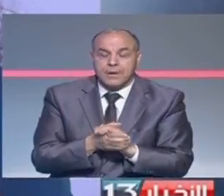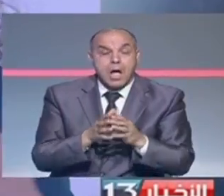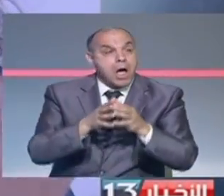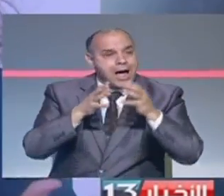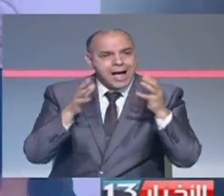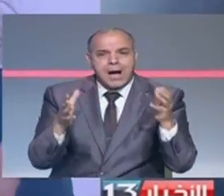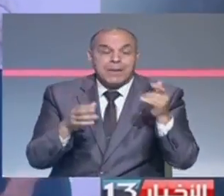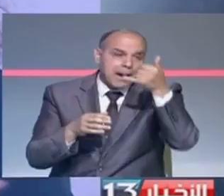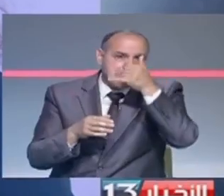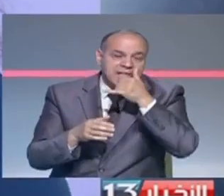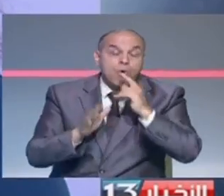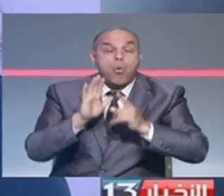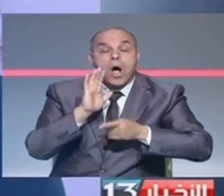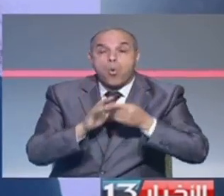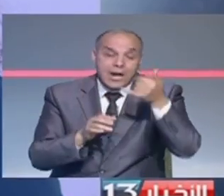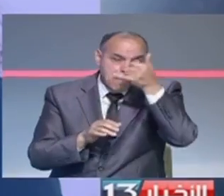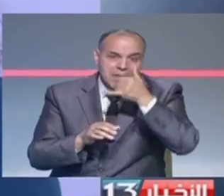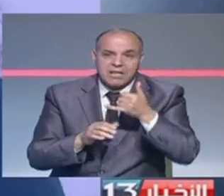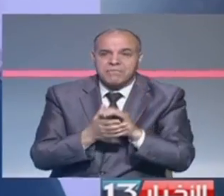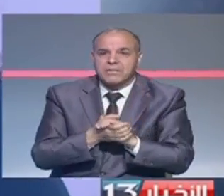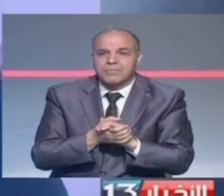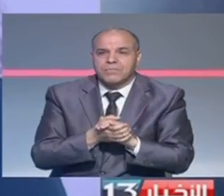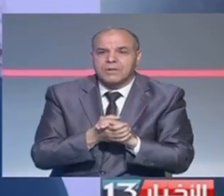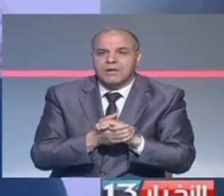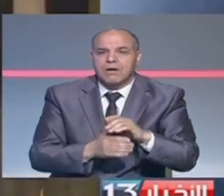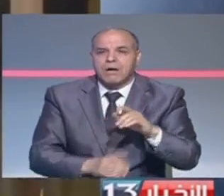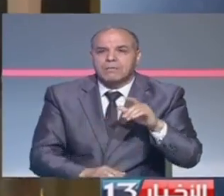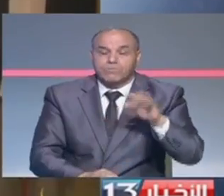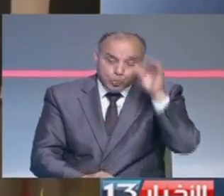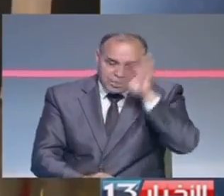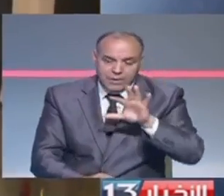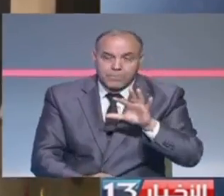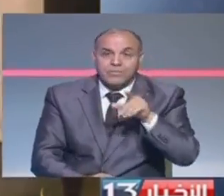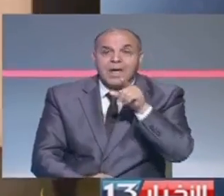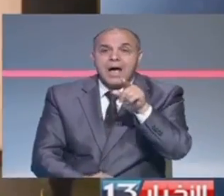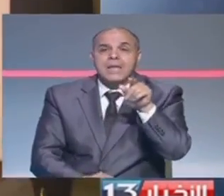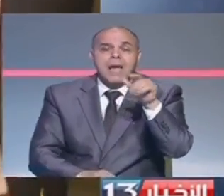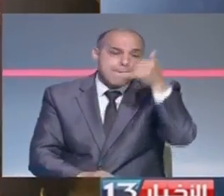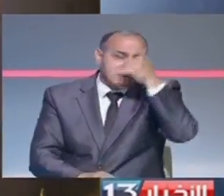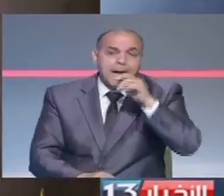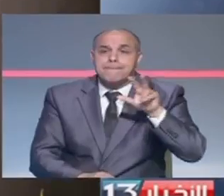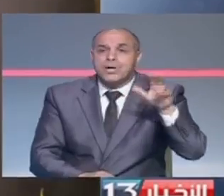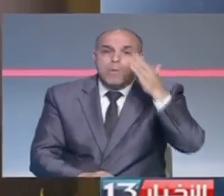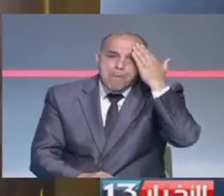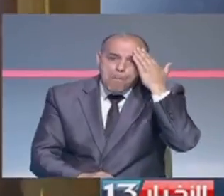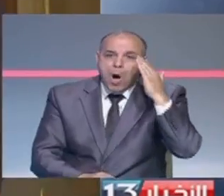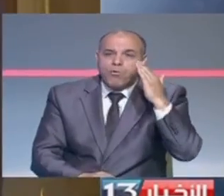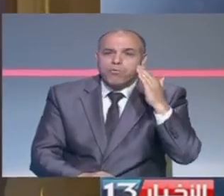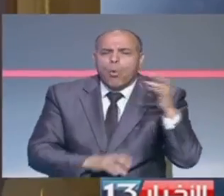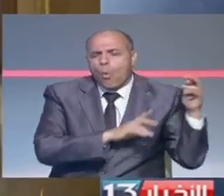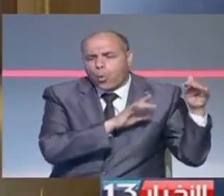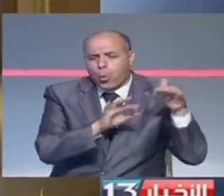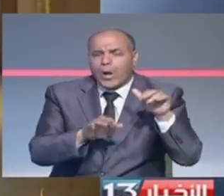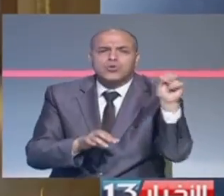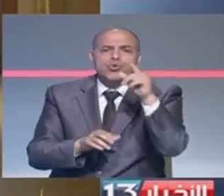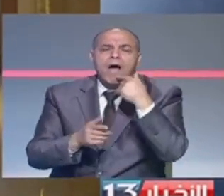متحف واول متحف يعني على الصعيد المحلي اروقته بتحفظات الدول الوطنيه التي كانت عوده زوارها من